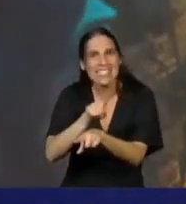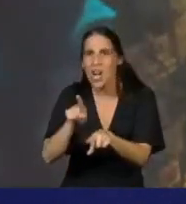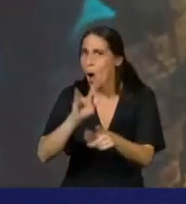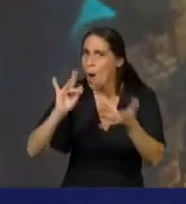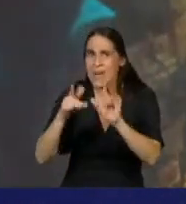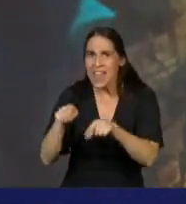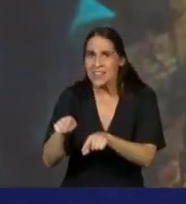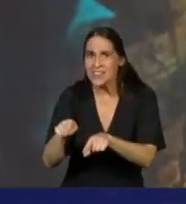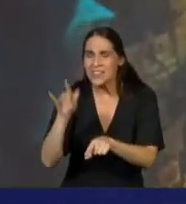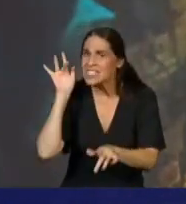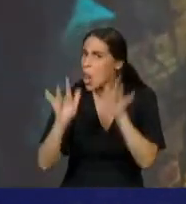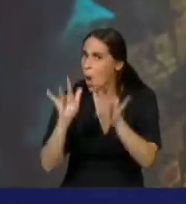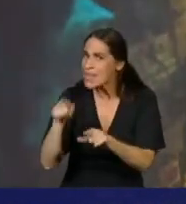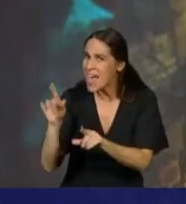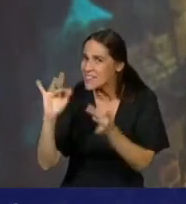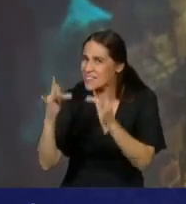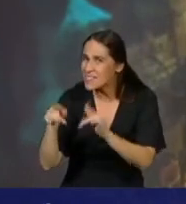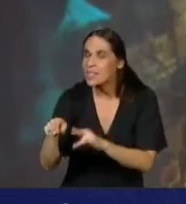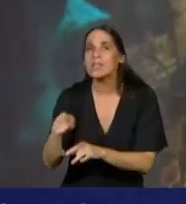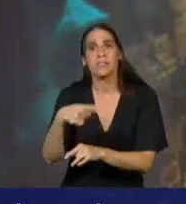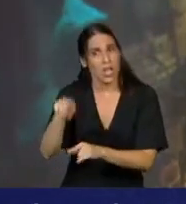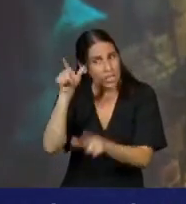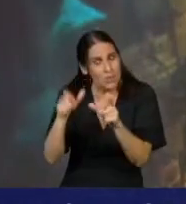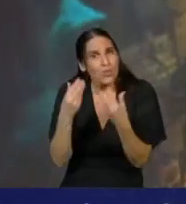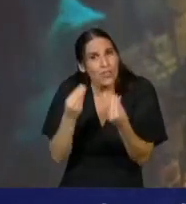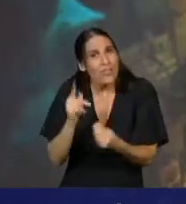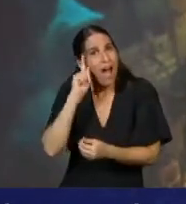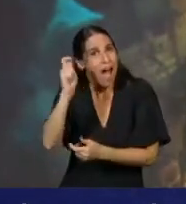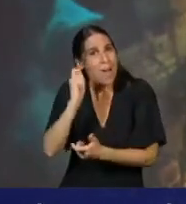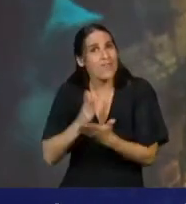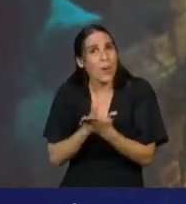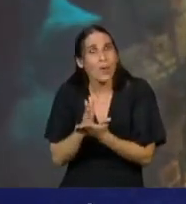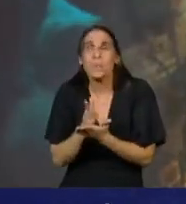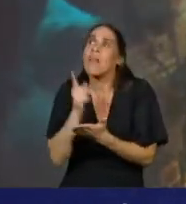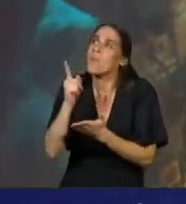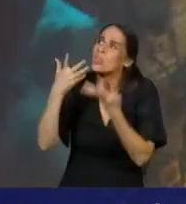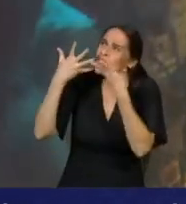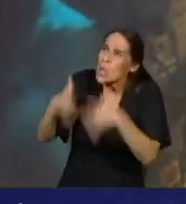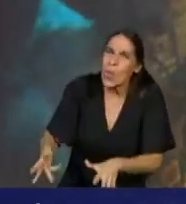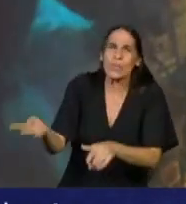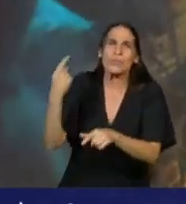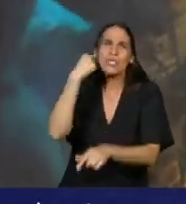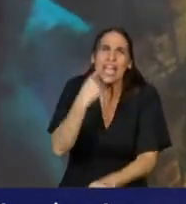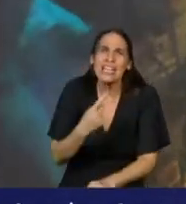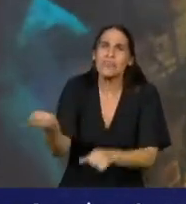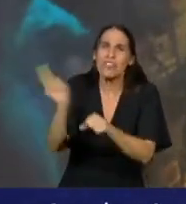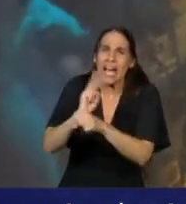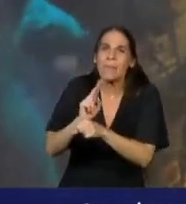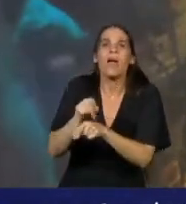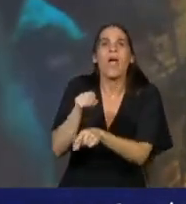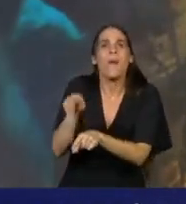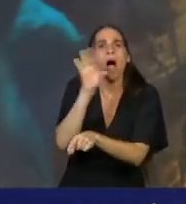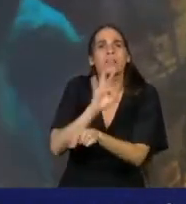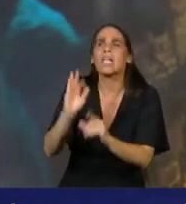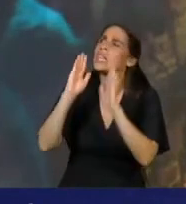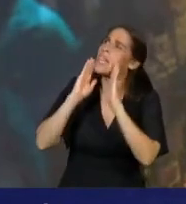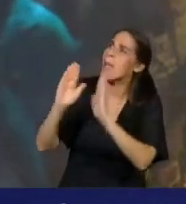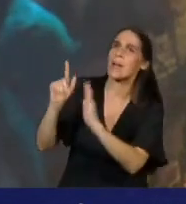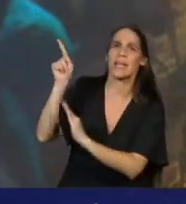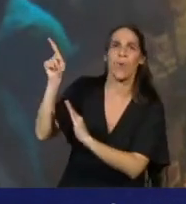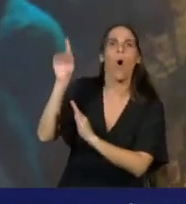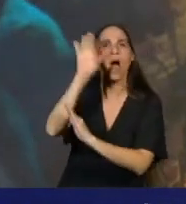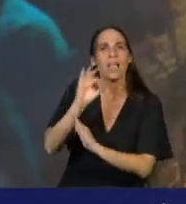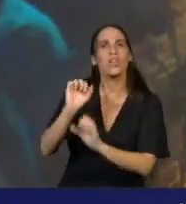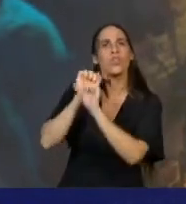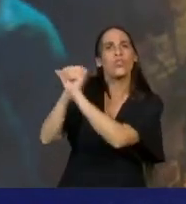אלה נשים ואנשים חכמים וטובים והגונים, שלמרות כל הכישלונות והפשעים והשקרים של נתניהו, עדיין הם נאמנים לו ותומכים